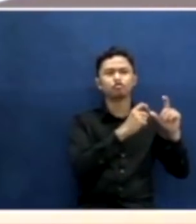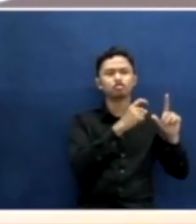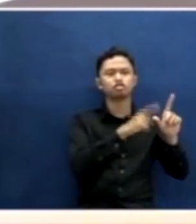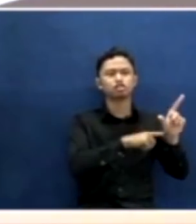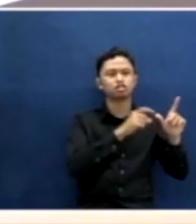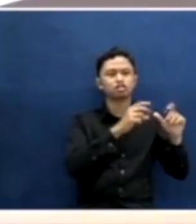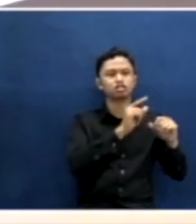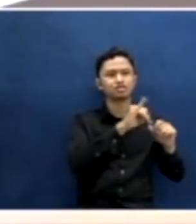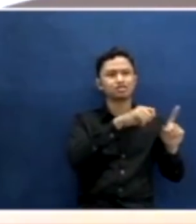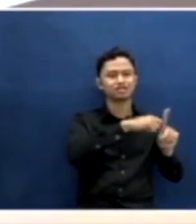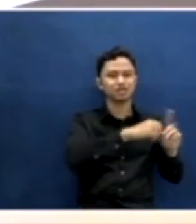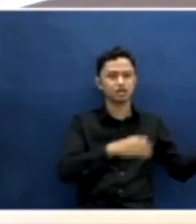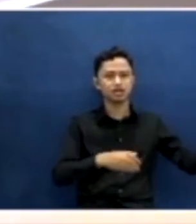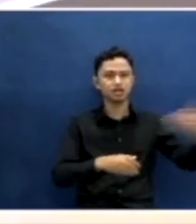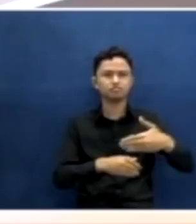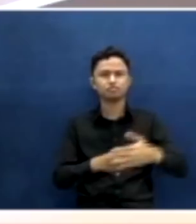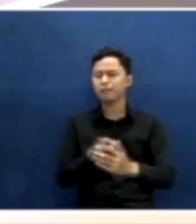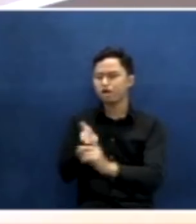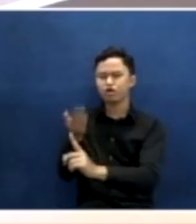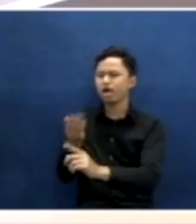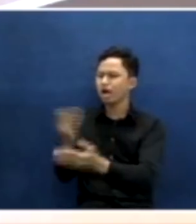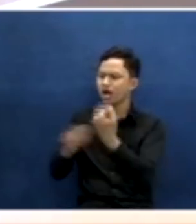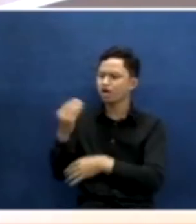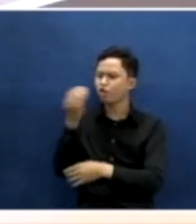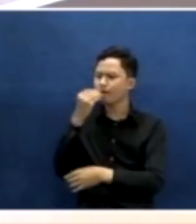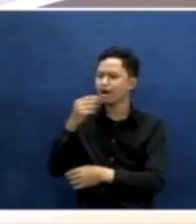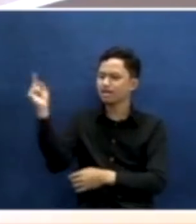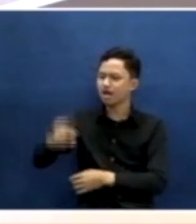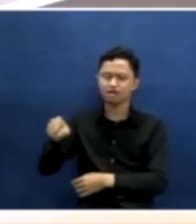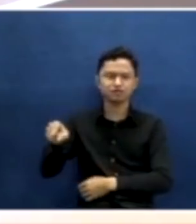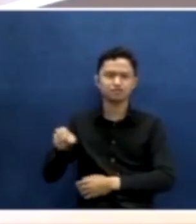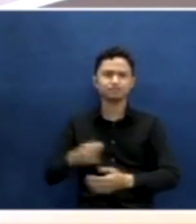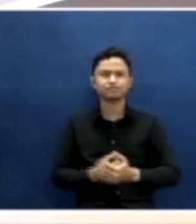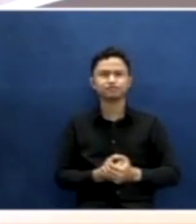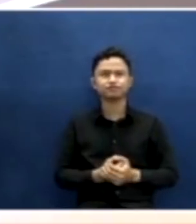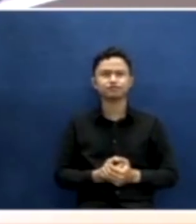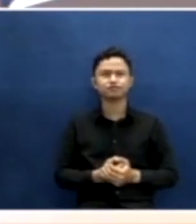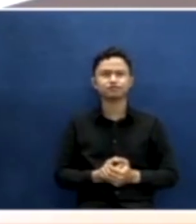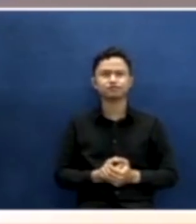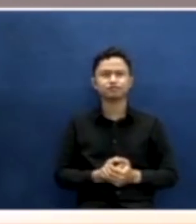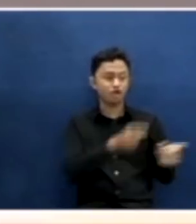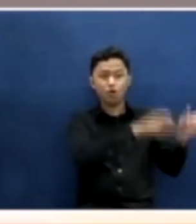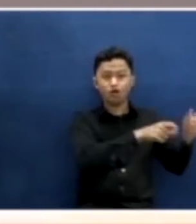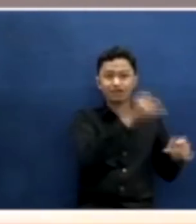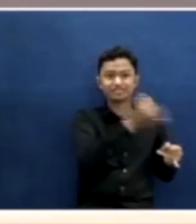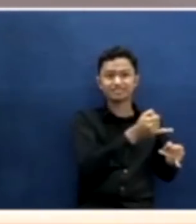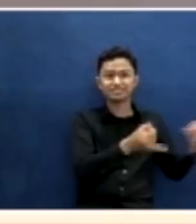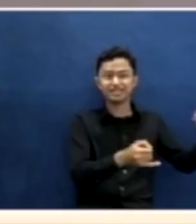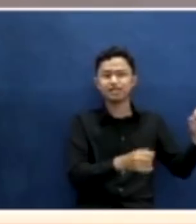dialognya mereka untuk menggoda para sahabat supaya memakan kembali yang diharamkan oleh Allah Apa yang dilakukan oleh para orang muslikun